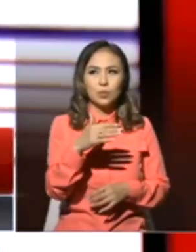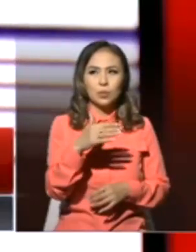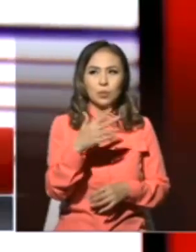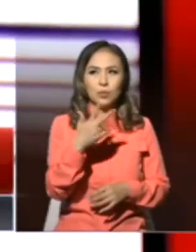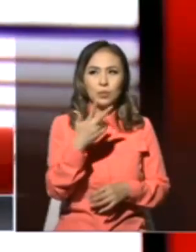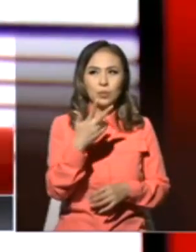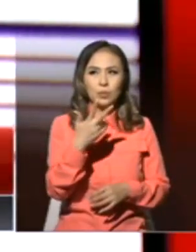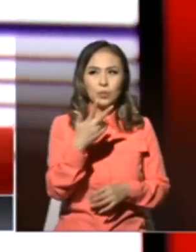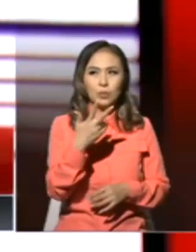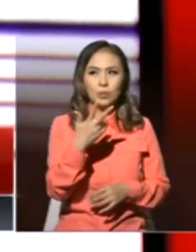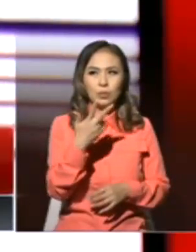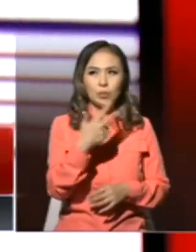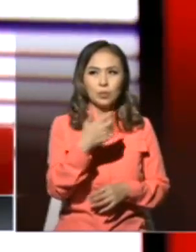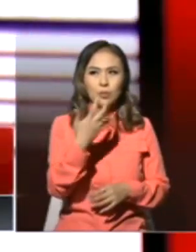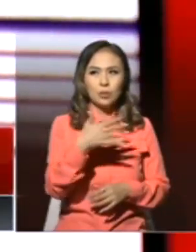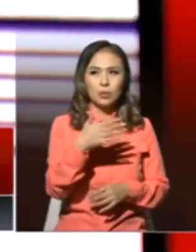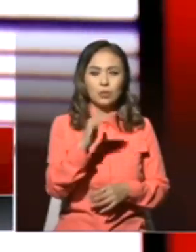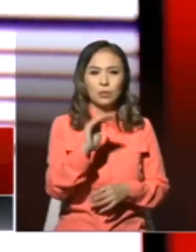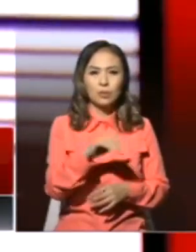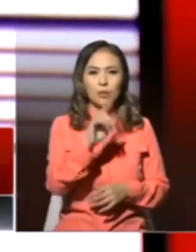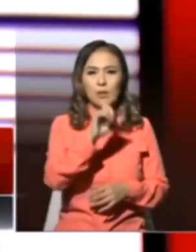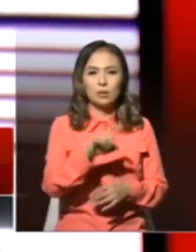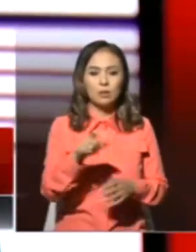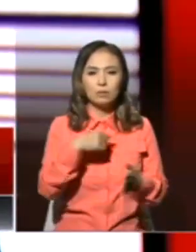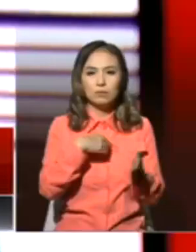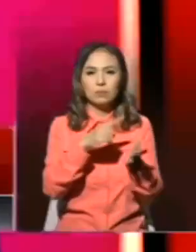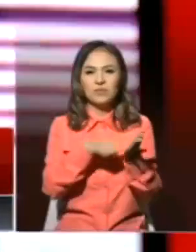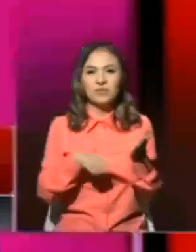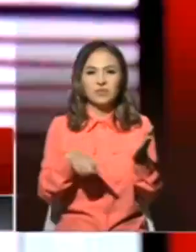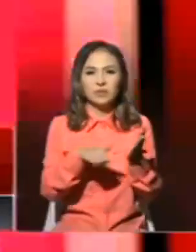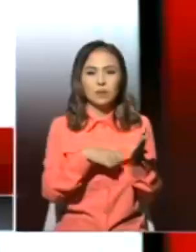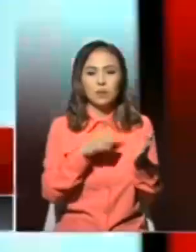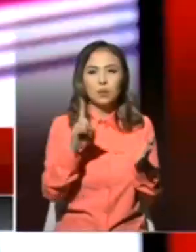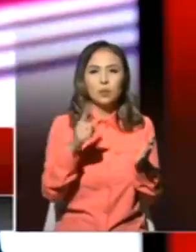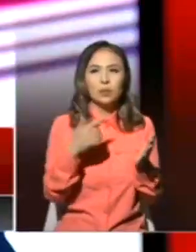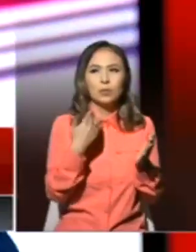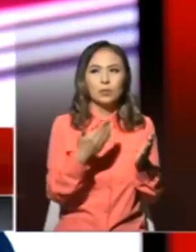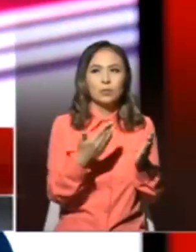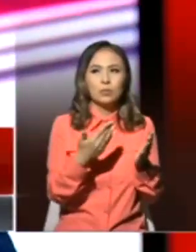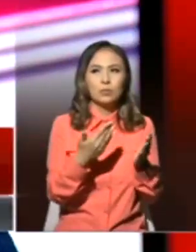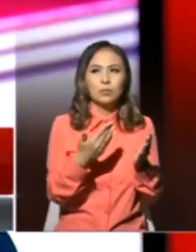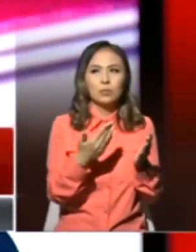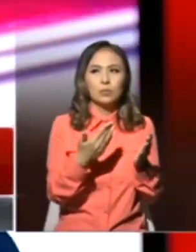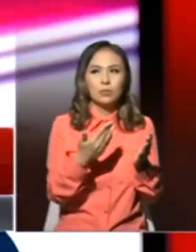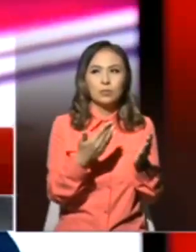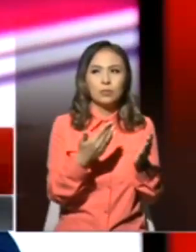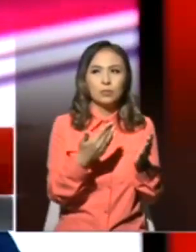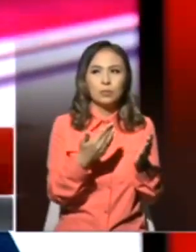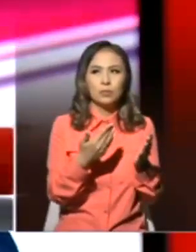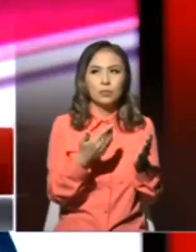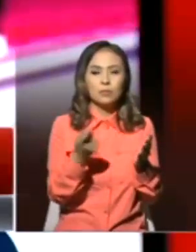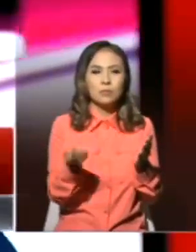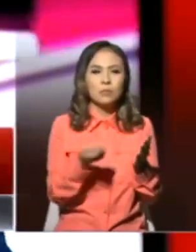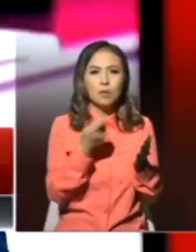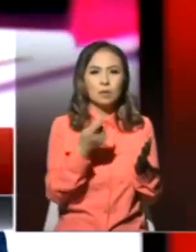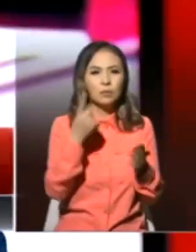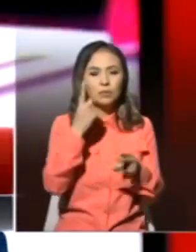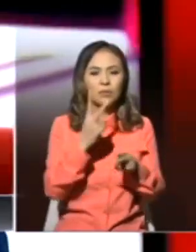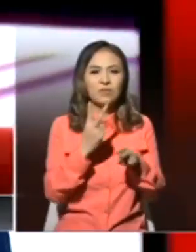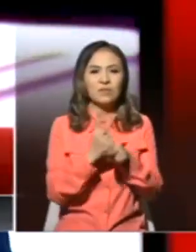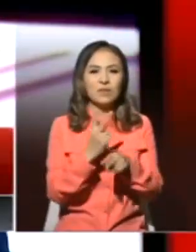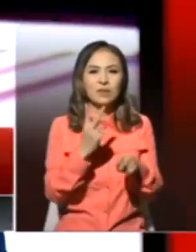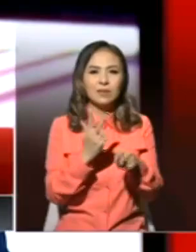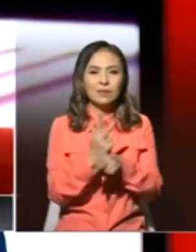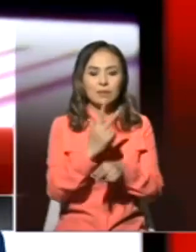350 жаңағы мың адам дегенге мен өз басым сенбеймін. Ол одан күмәнді сан ғой. Күмәнді сан екі есе, үш есе көп деп